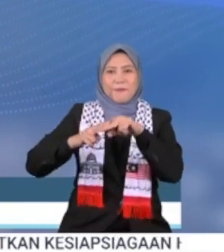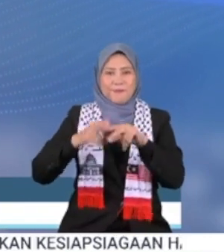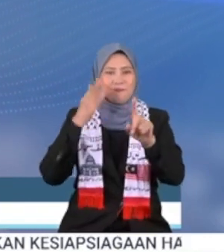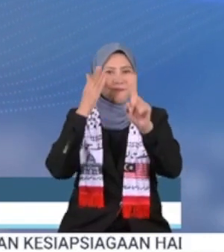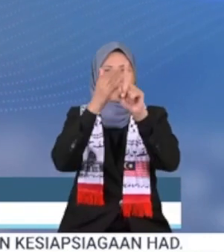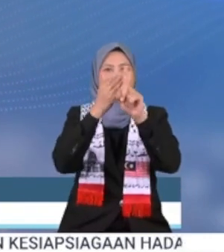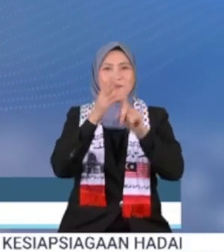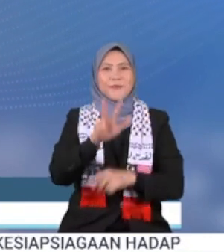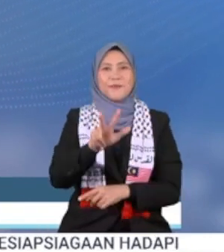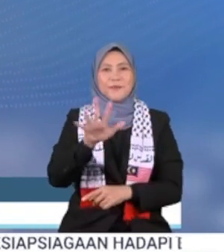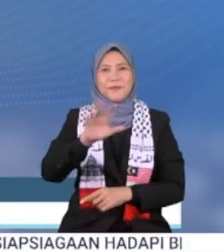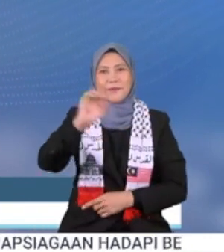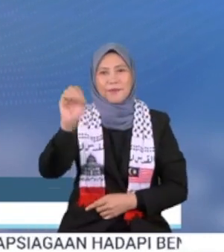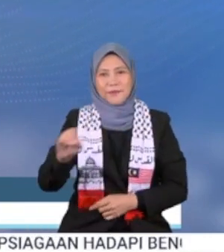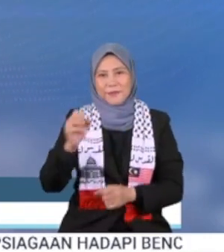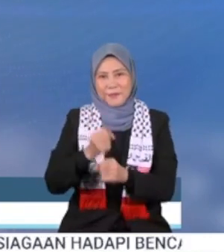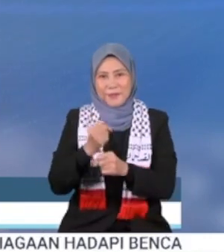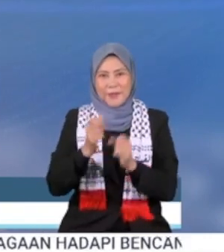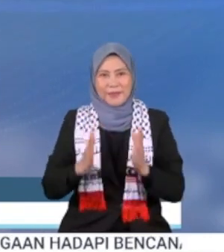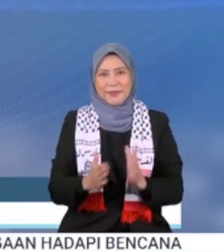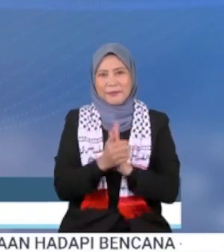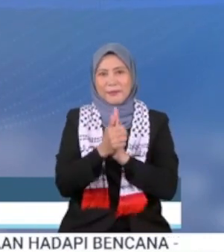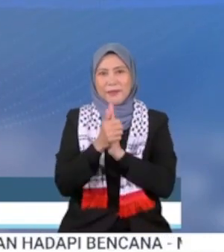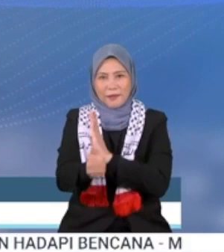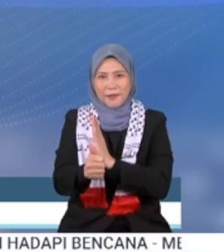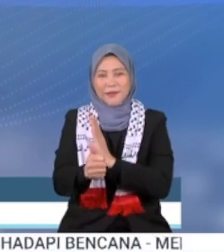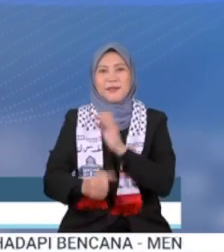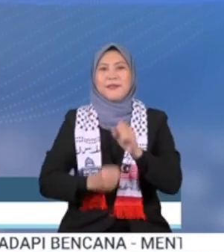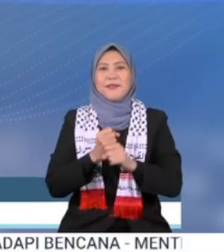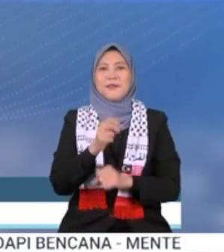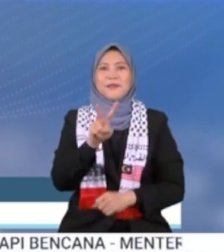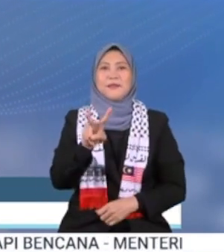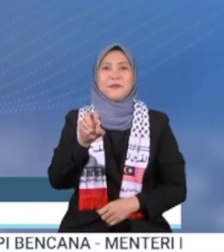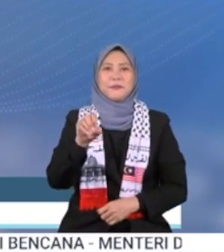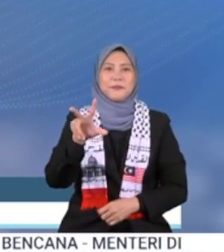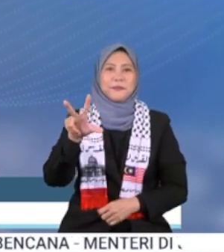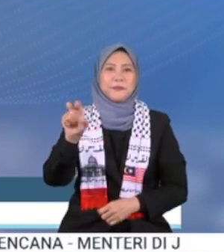matlamat 35% tenaga kerja Mahir menjelang